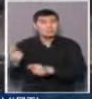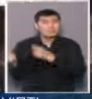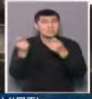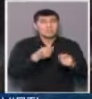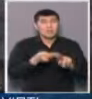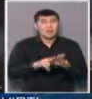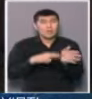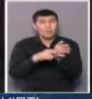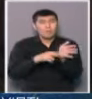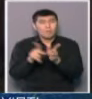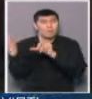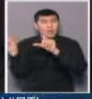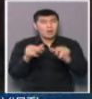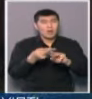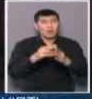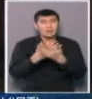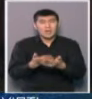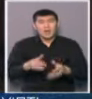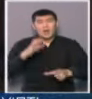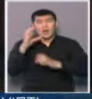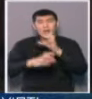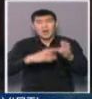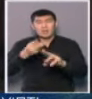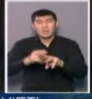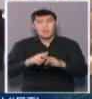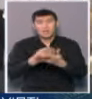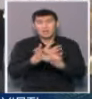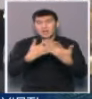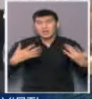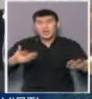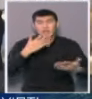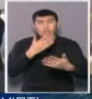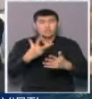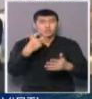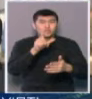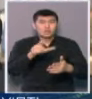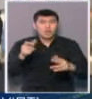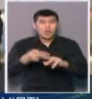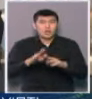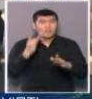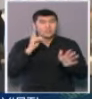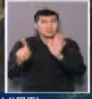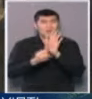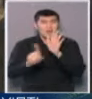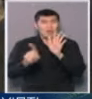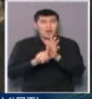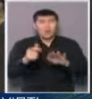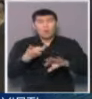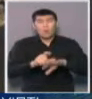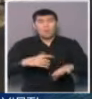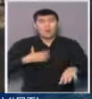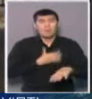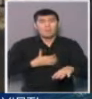де осы теміржол арқылы 4 халықаралық бағытқа қатынайды. Тәулігіне 300-дей жолаушы сапарлайды. Өңір үшін аса маңызды шойын